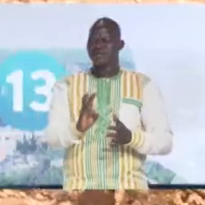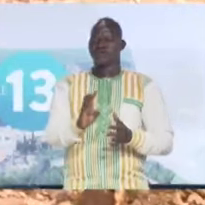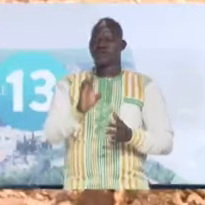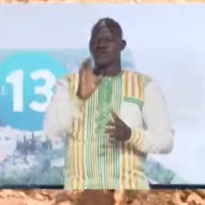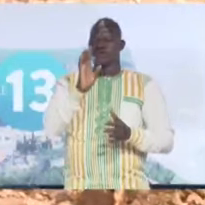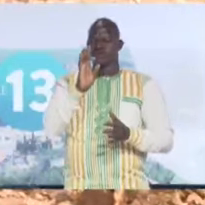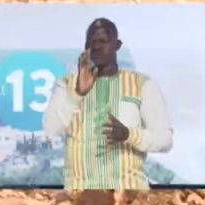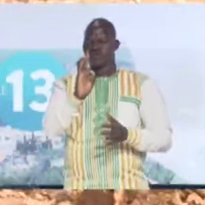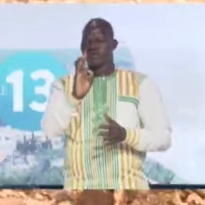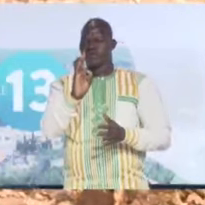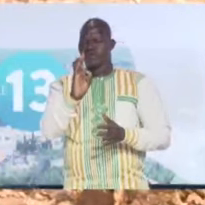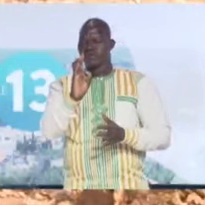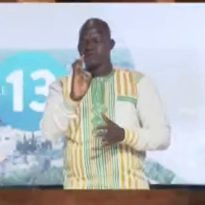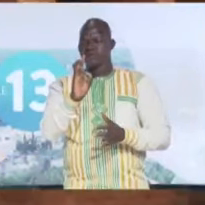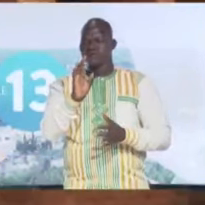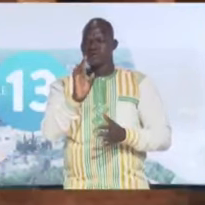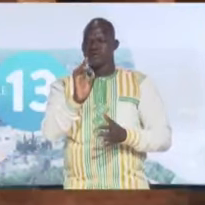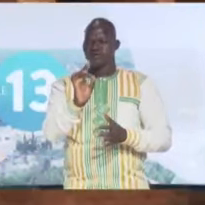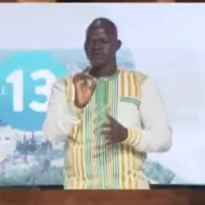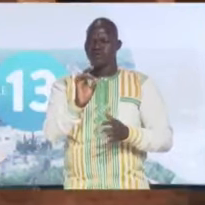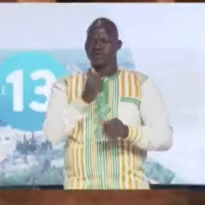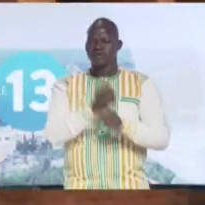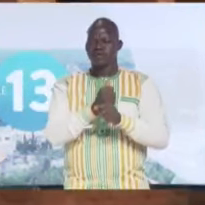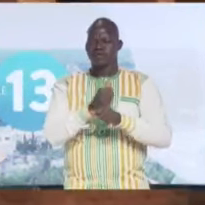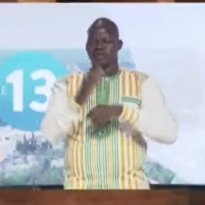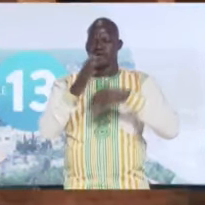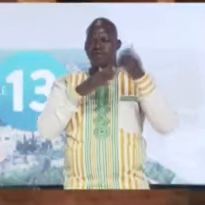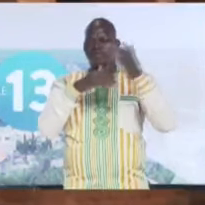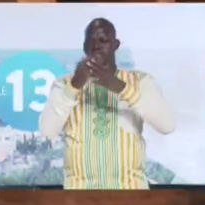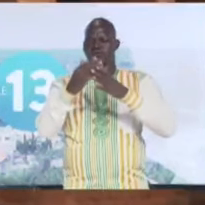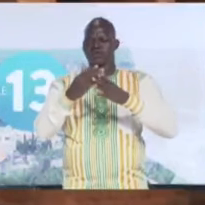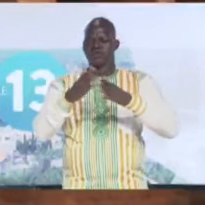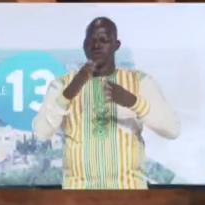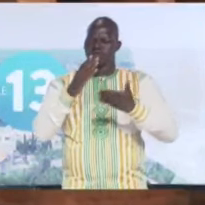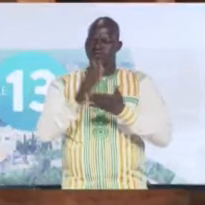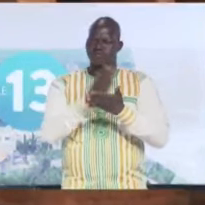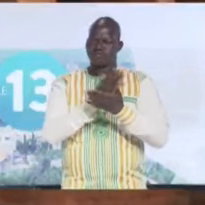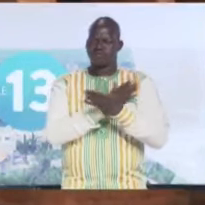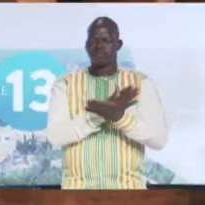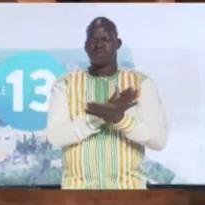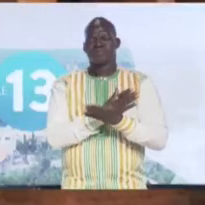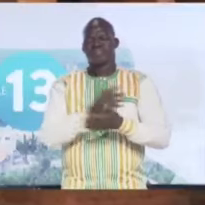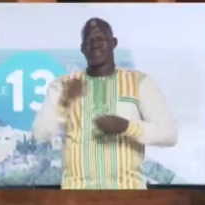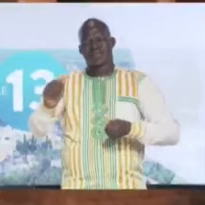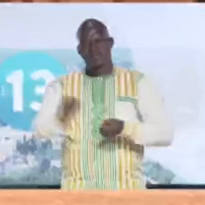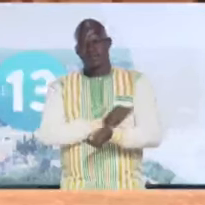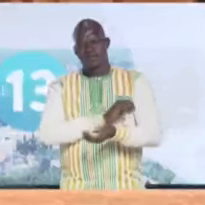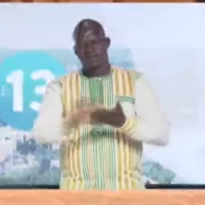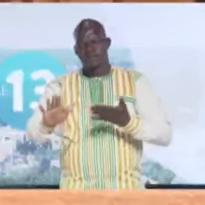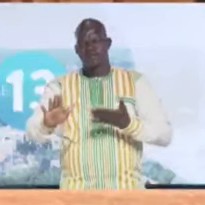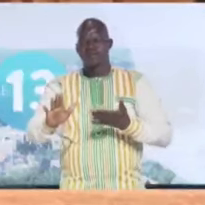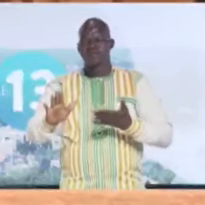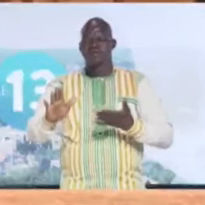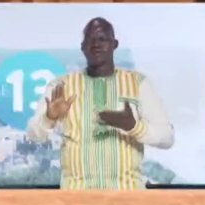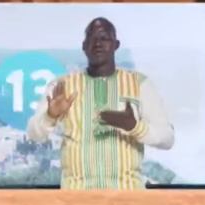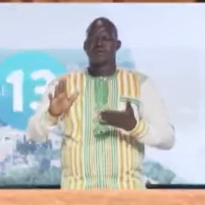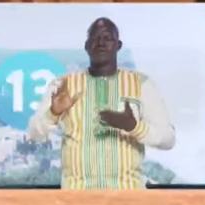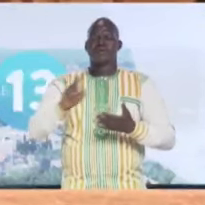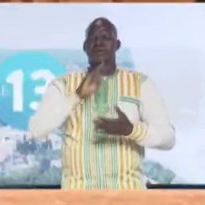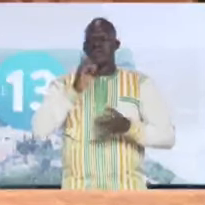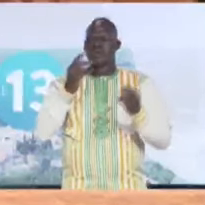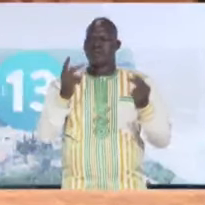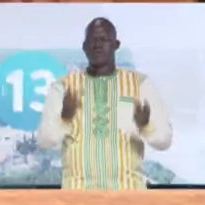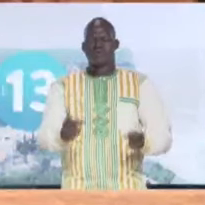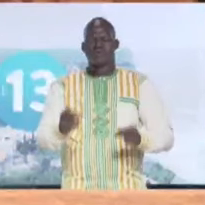après, le chef-d'œuvre architectural s'est progressivement détérioré, puis il est